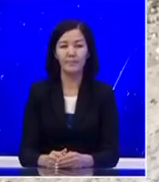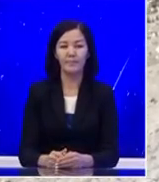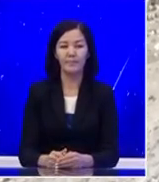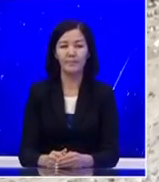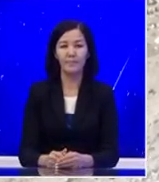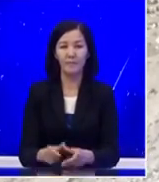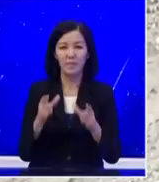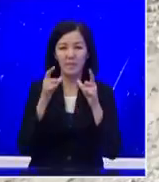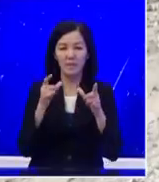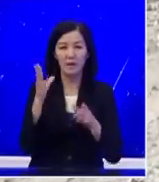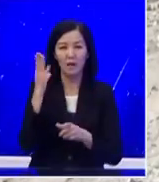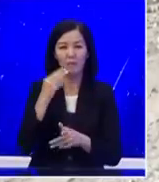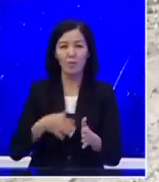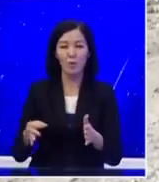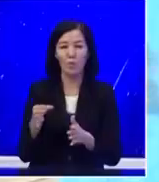3-4